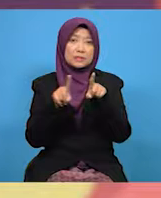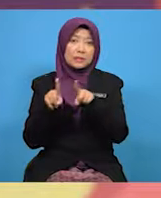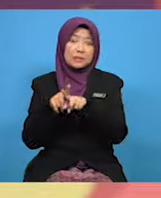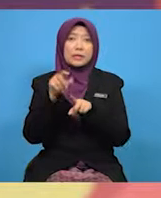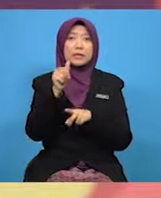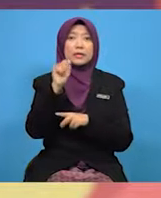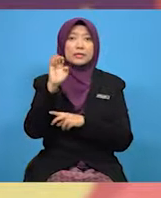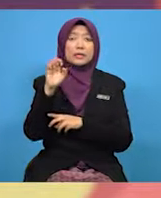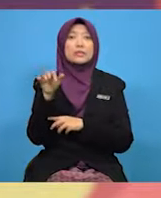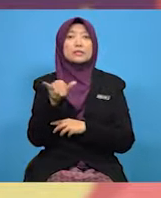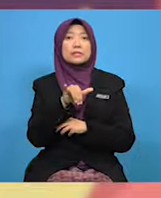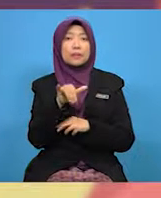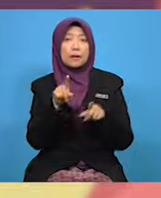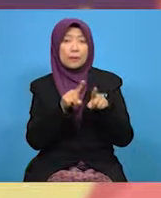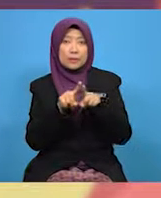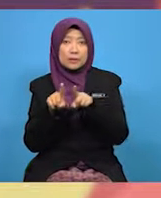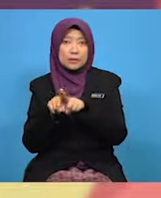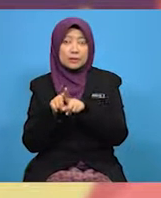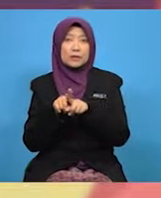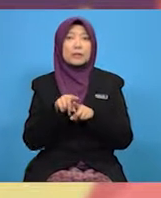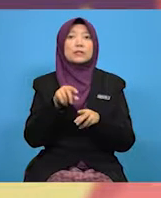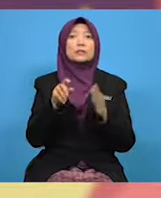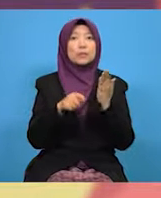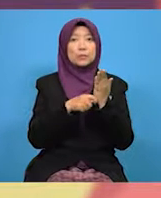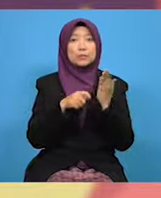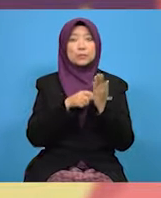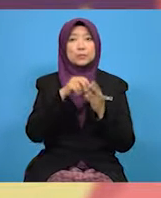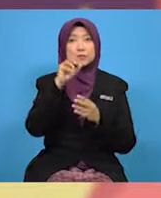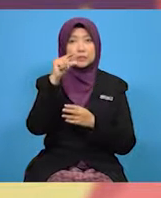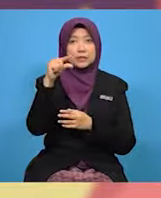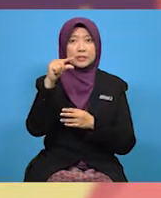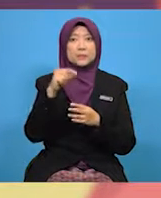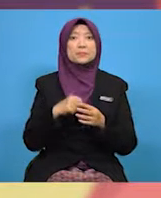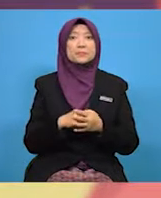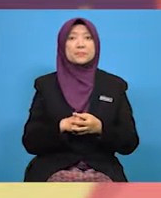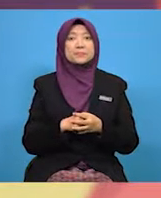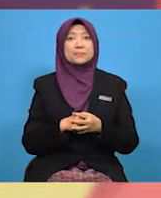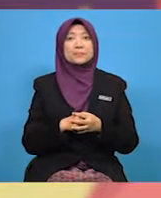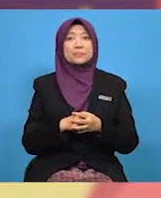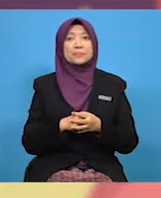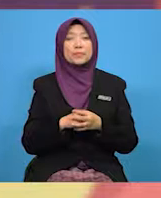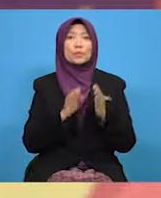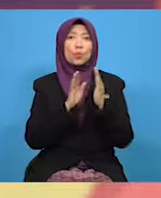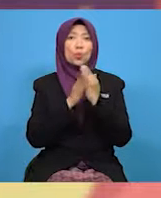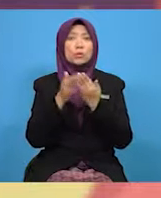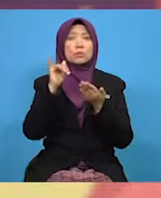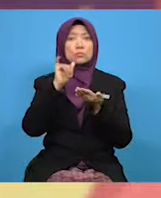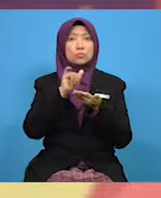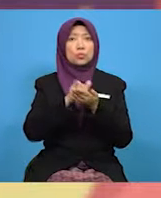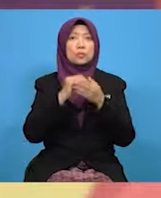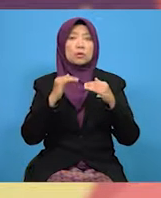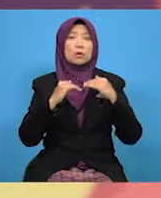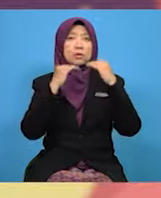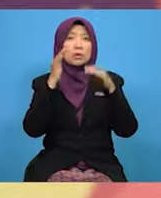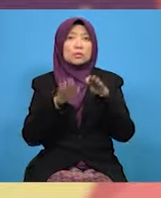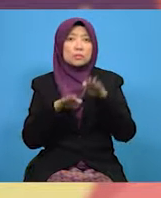i = sircam poey campur jika oleh itu tingkat keseimbangan